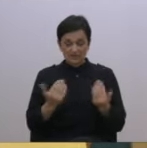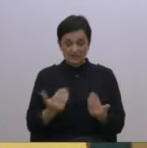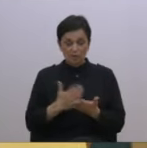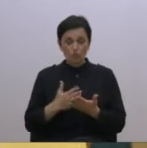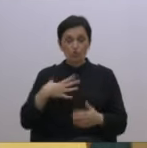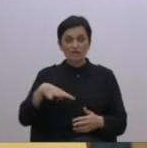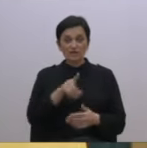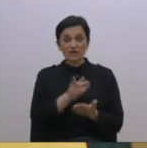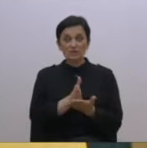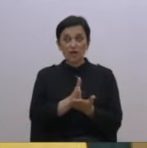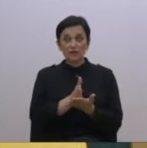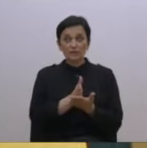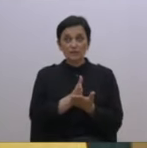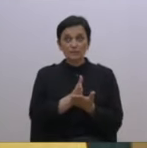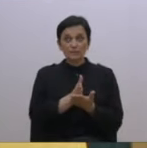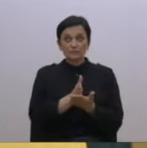ქვეყანაში.